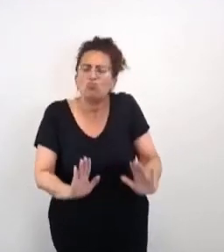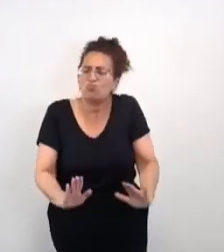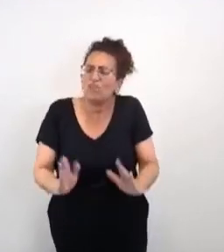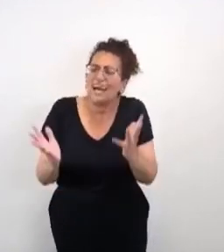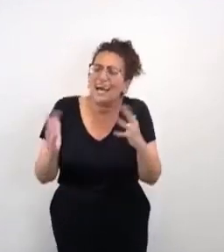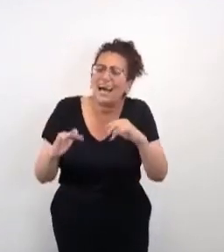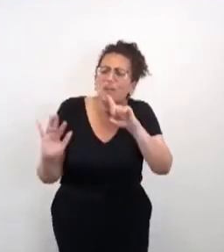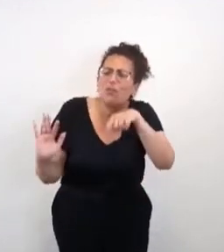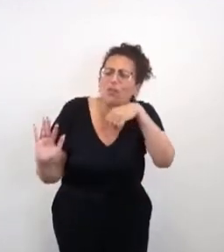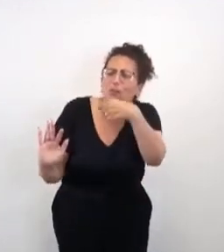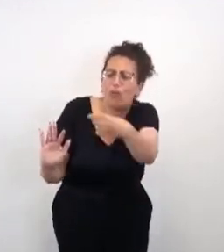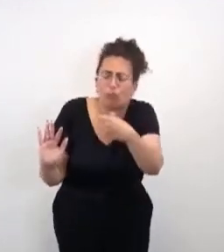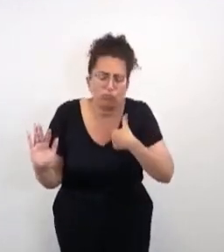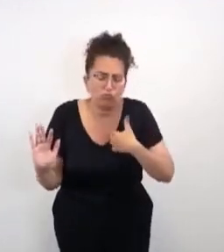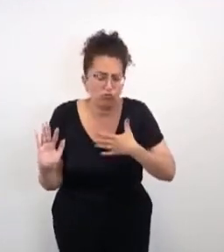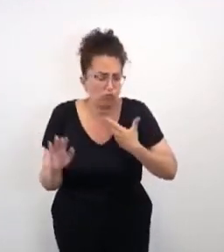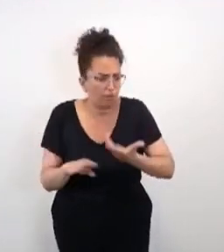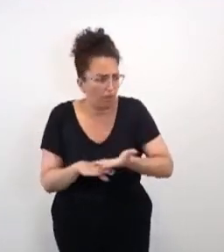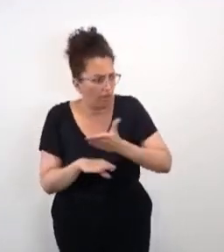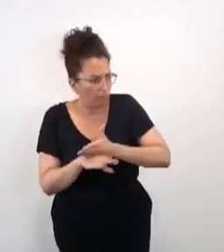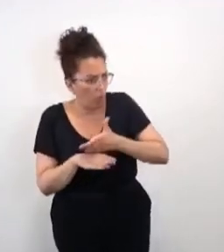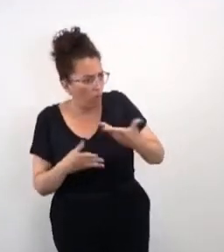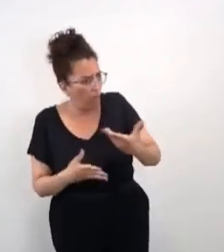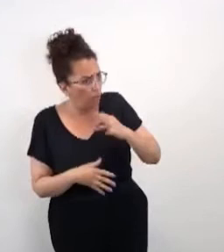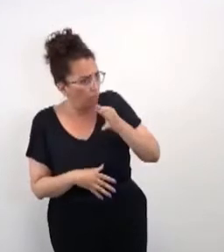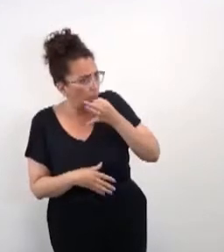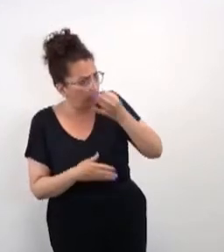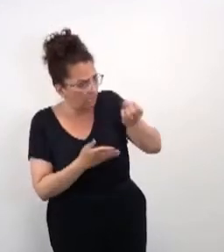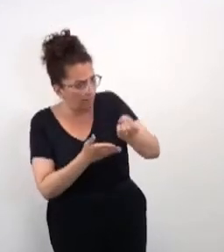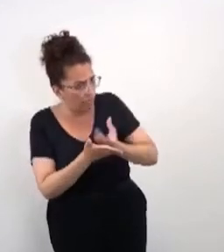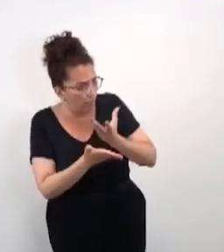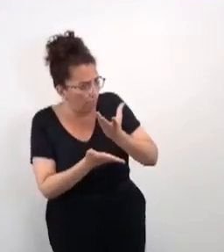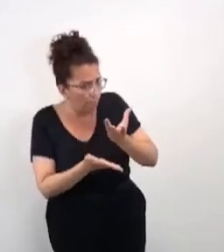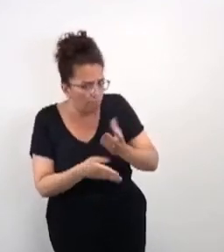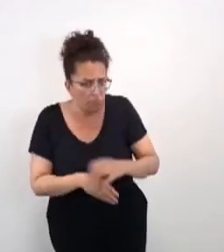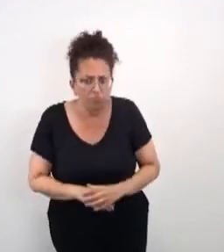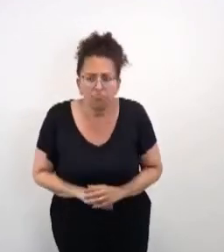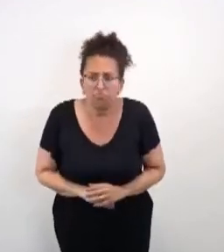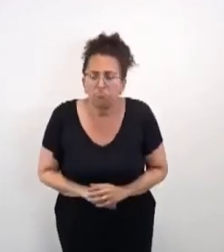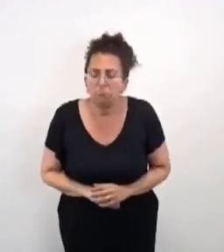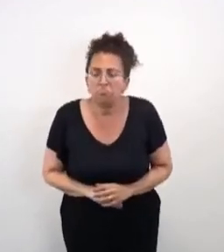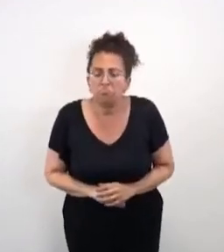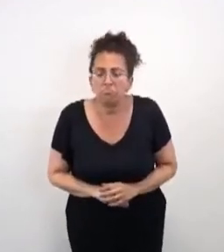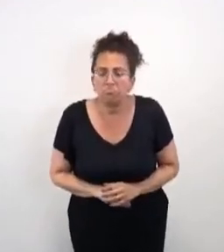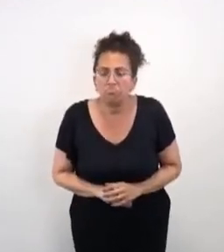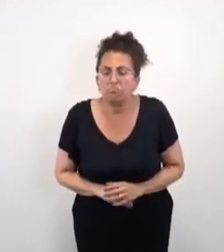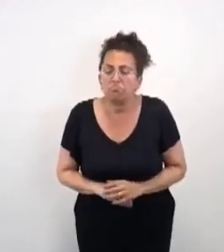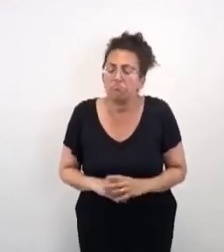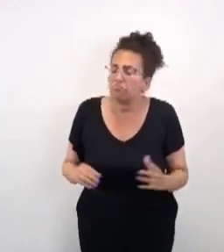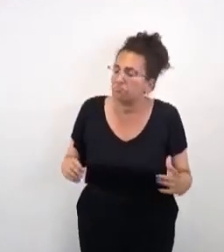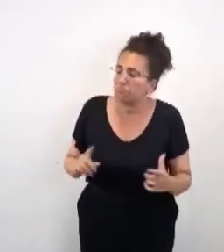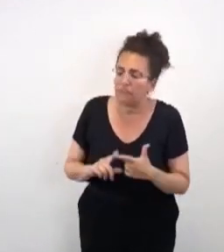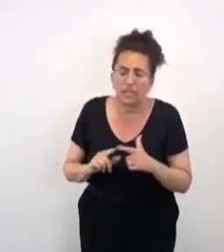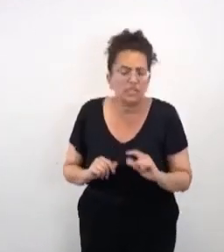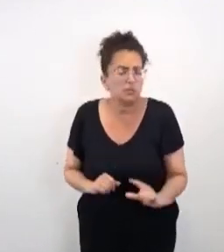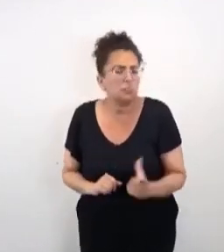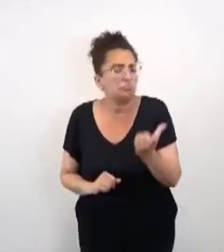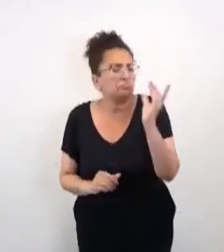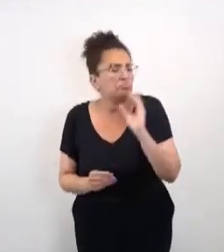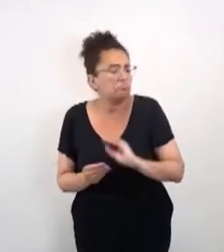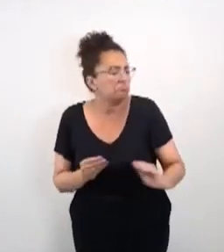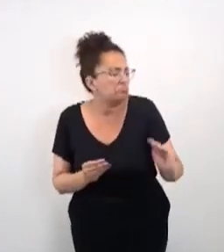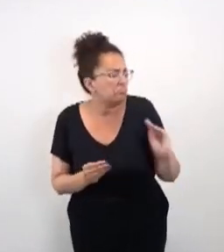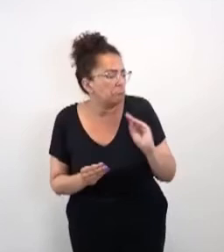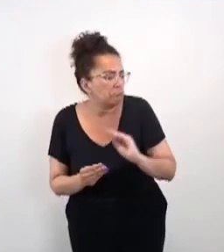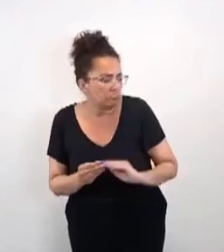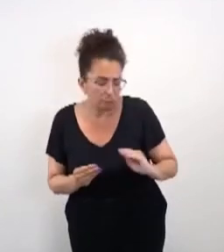conseil avant cette réunion annoncée. Je me pose aussi la question de savoir, au regard du constat qui est fait des limites, même si effectivement